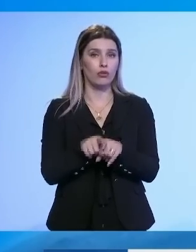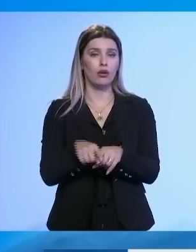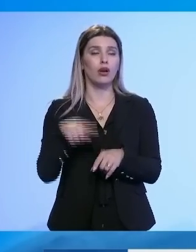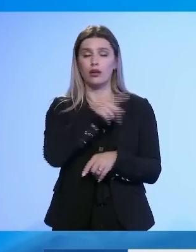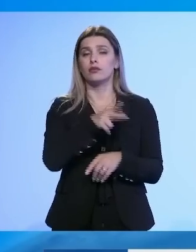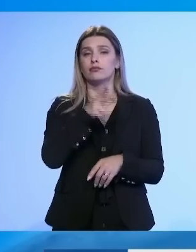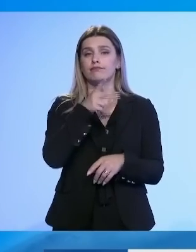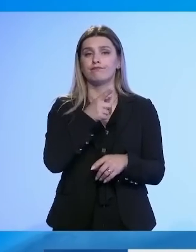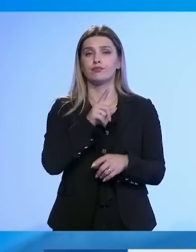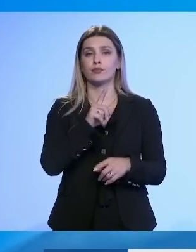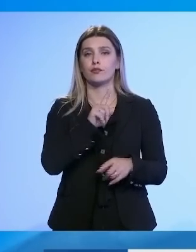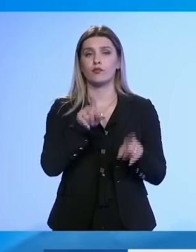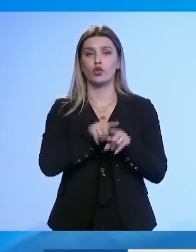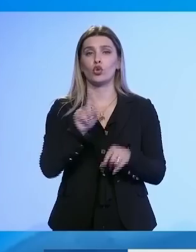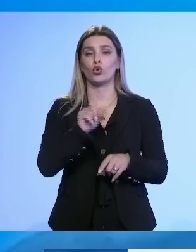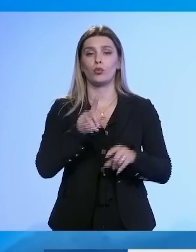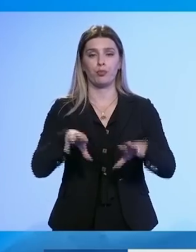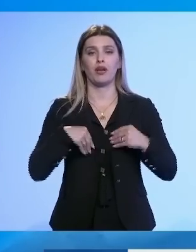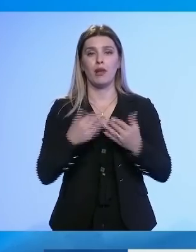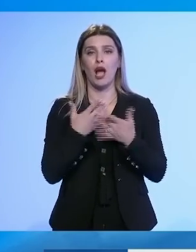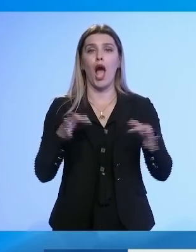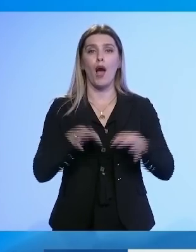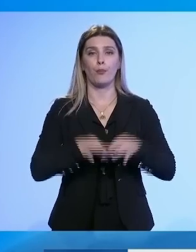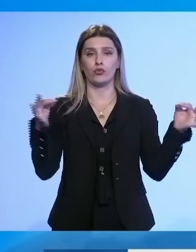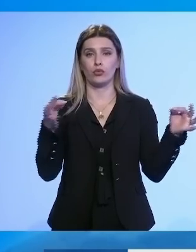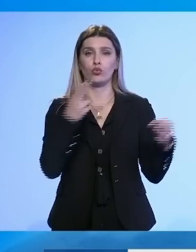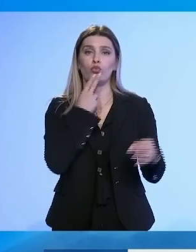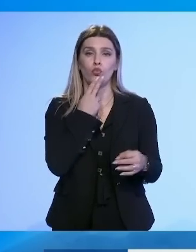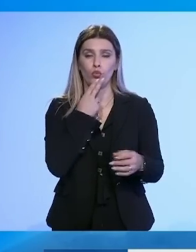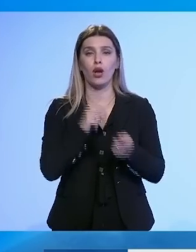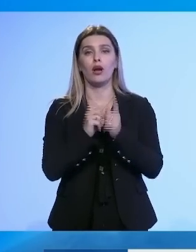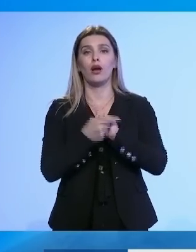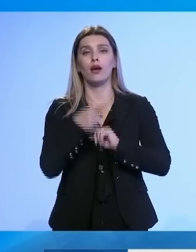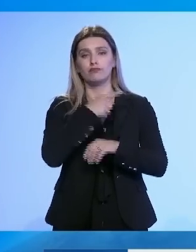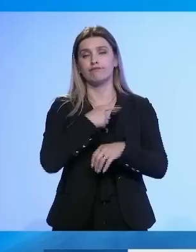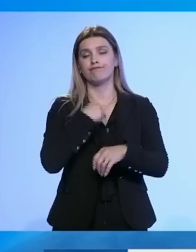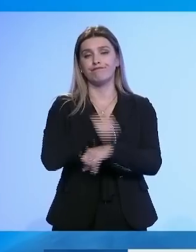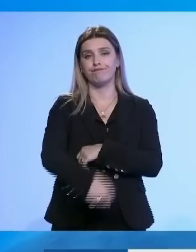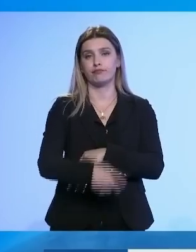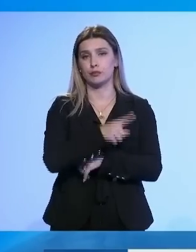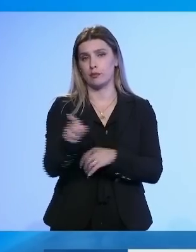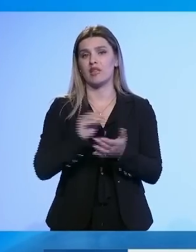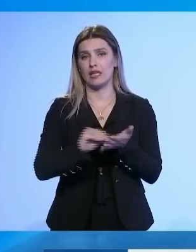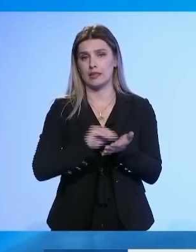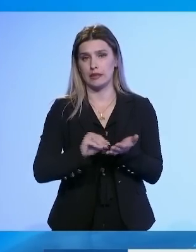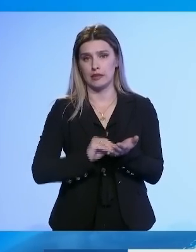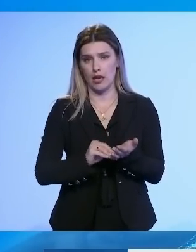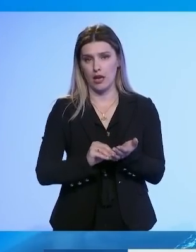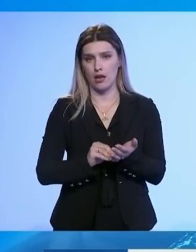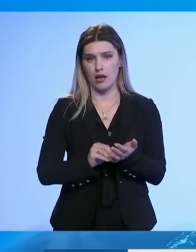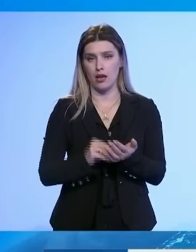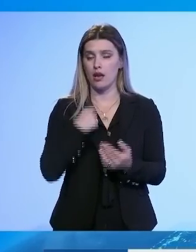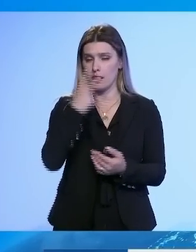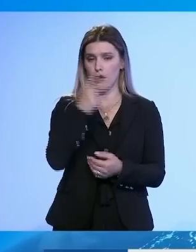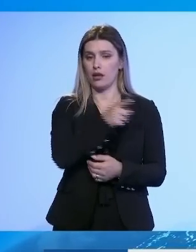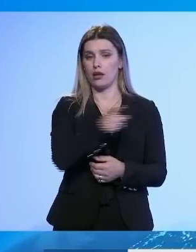nuk i kondenon që të shpërfaqet si është gjendja atje, kështu që ju keni rreziku